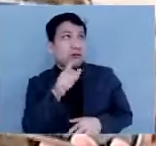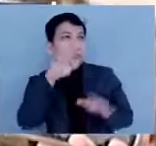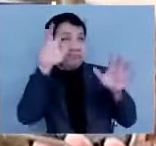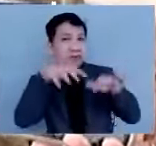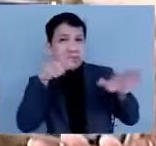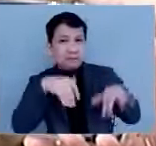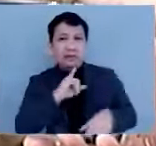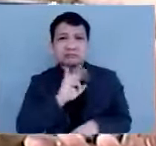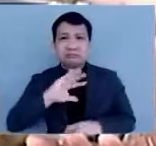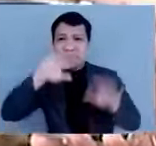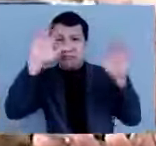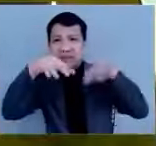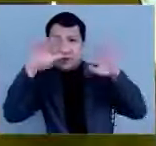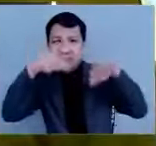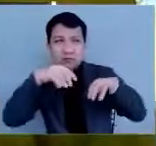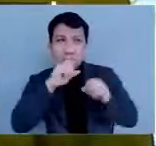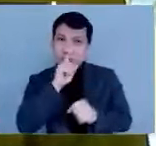malakas na talagang...